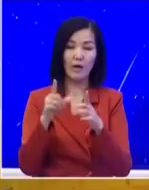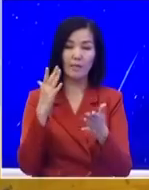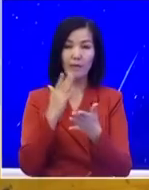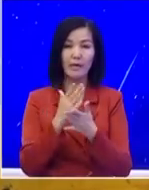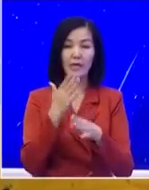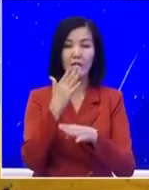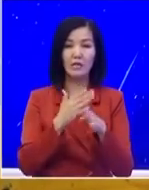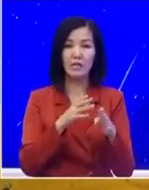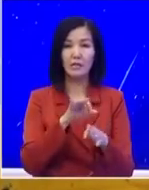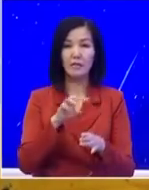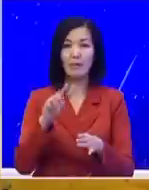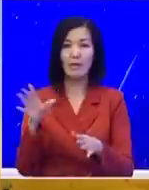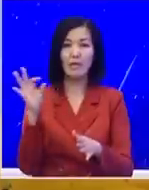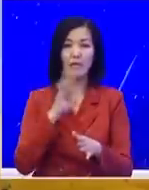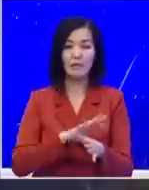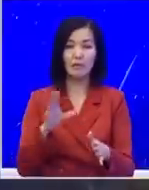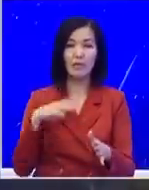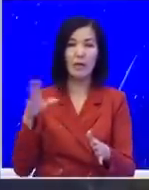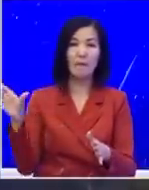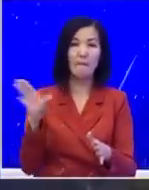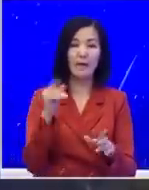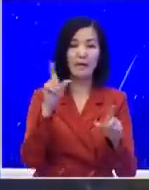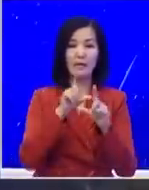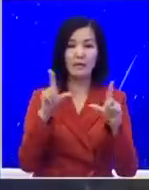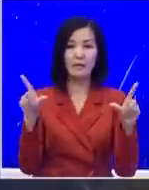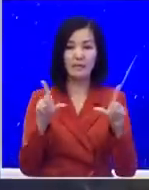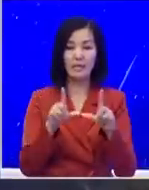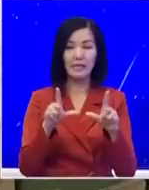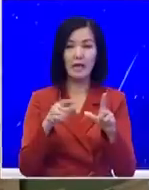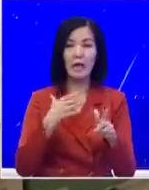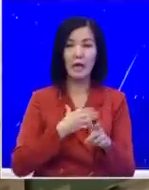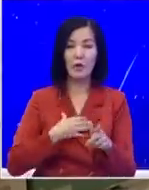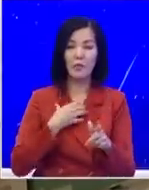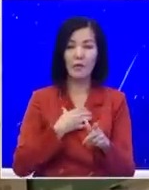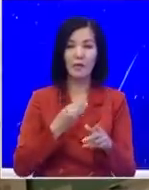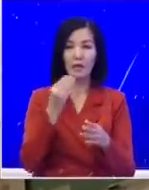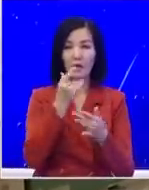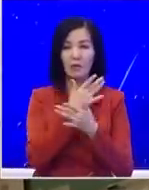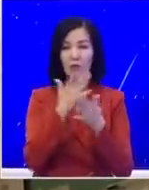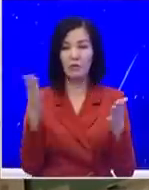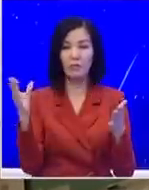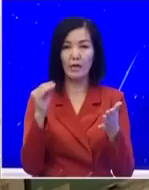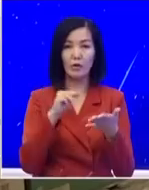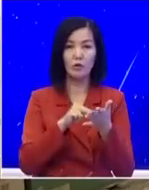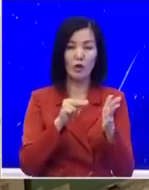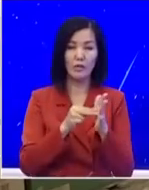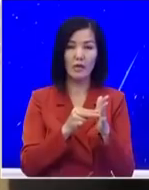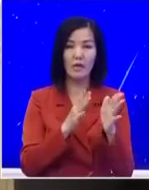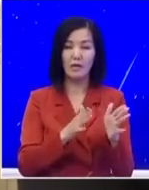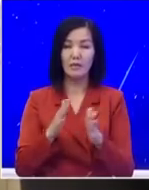миллиард теңге тиімді жаратылмақ. Барлық нысанда әлеуметтік маңызы бар азық түлік тұрақты бағада сатылымға